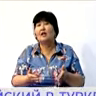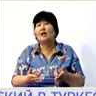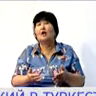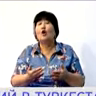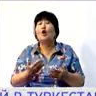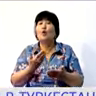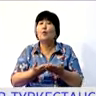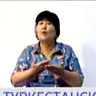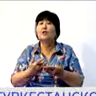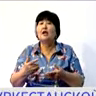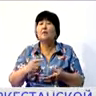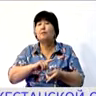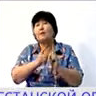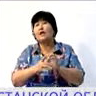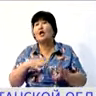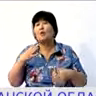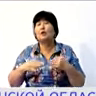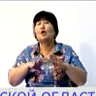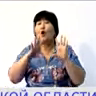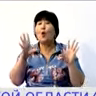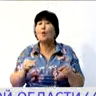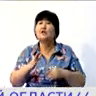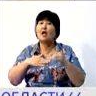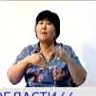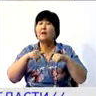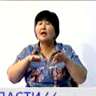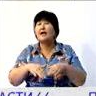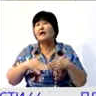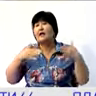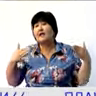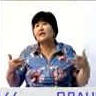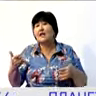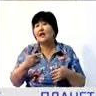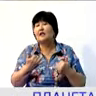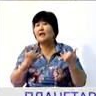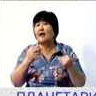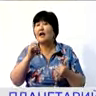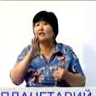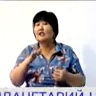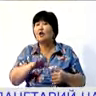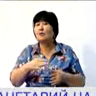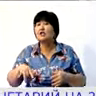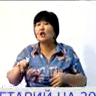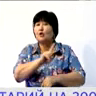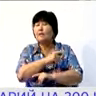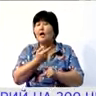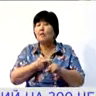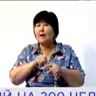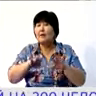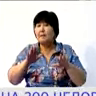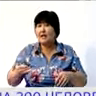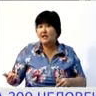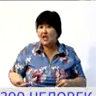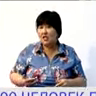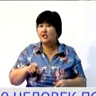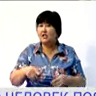путем переподготовки врачей общей практики. Расширилась и география обслуживания Казалинской межрайонной больницы. Помимо местных жителей